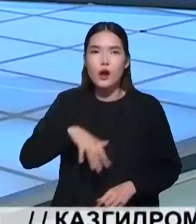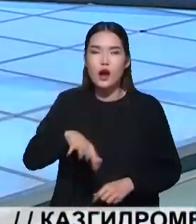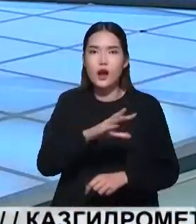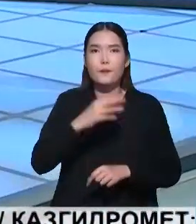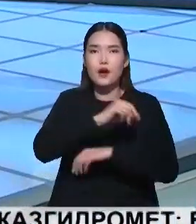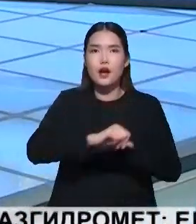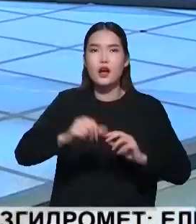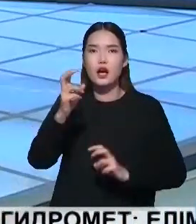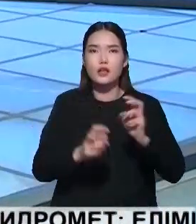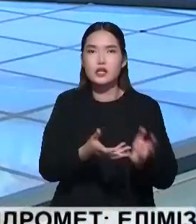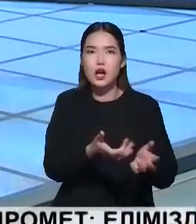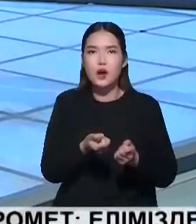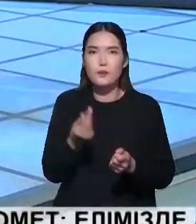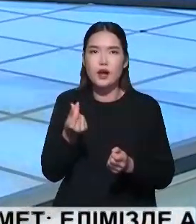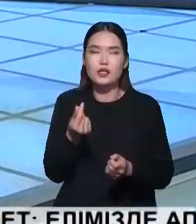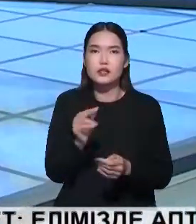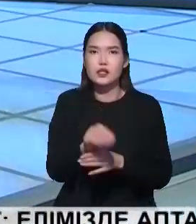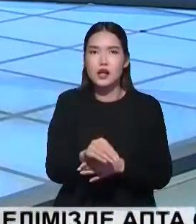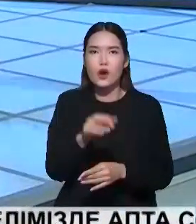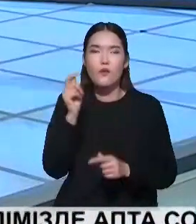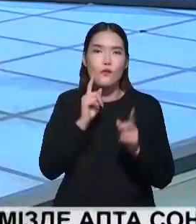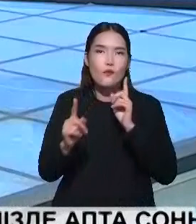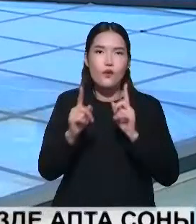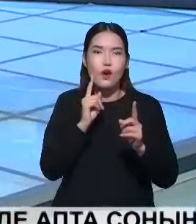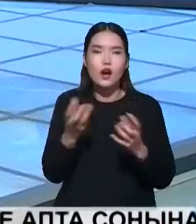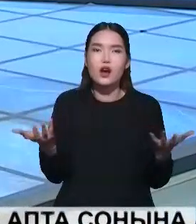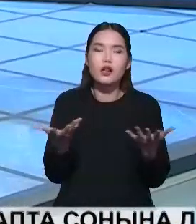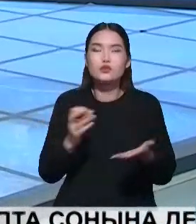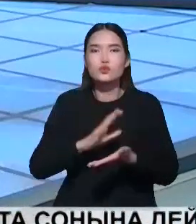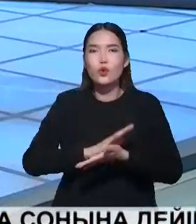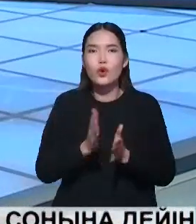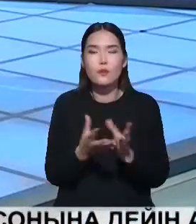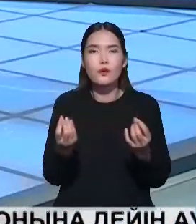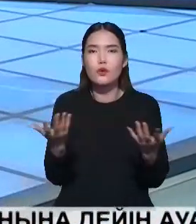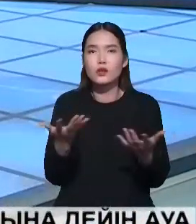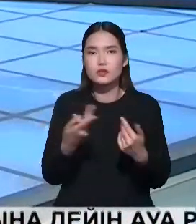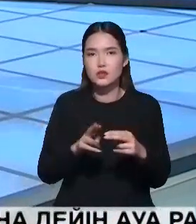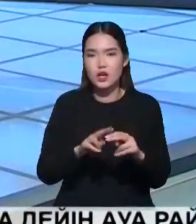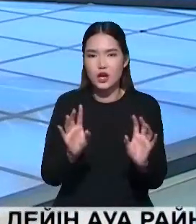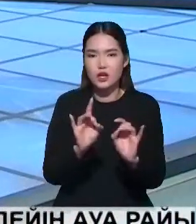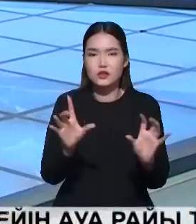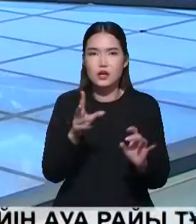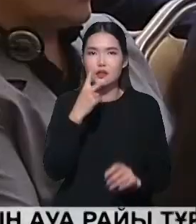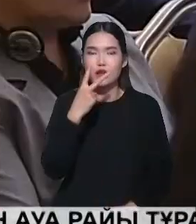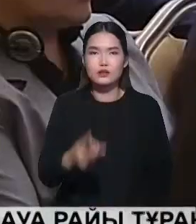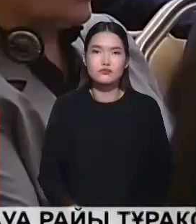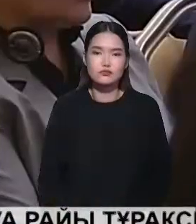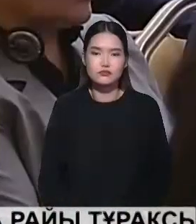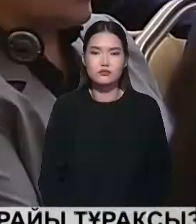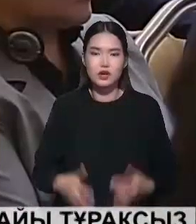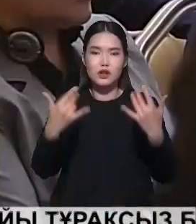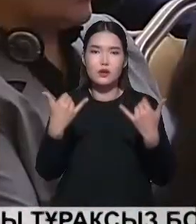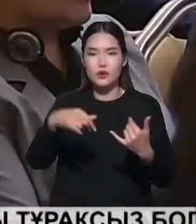аумақта зауыт салуға ақша салып отыр. Форумда тараптар тағы қандай келісімдерге келді, толығырақ алдағы сюжетте.